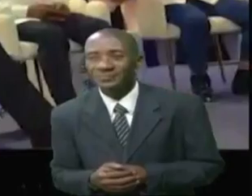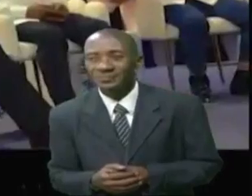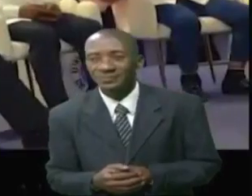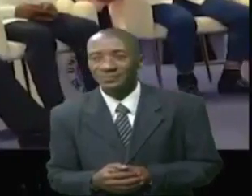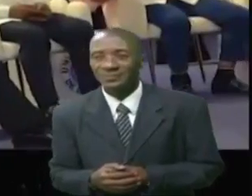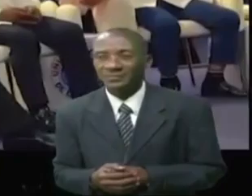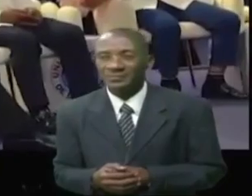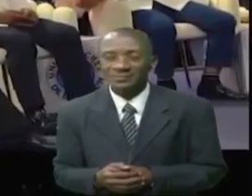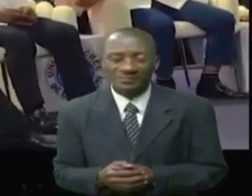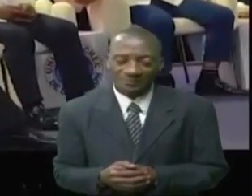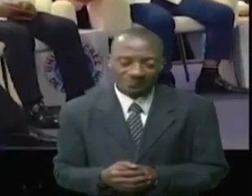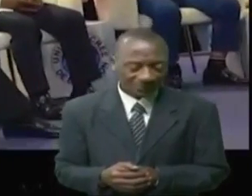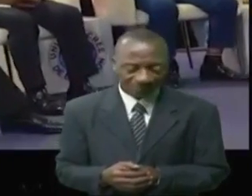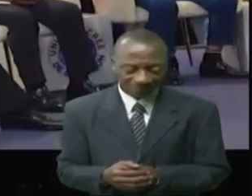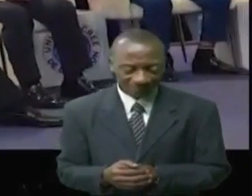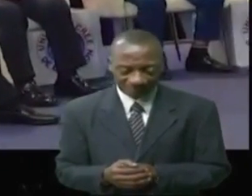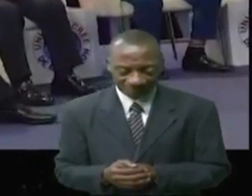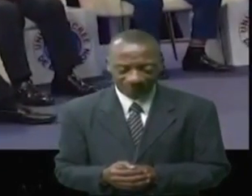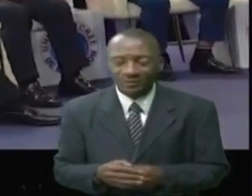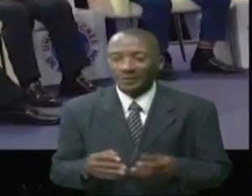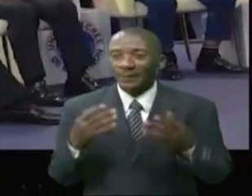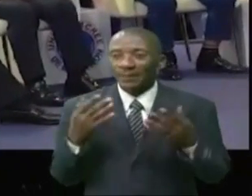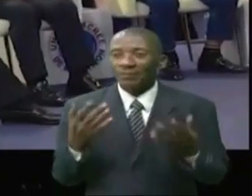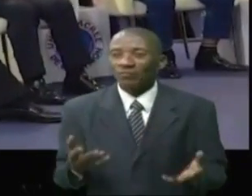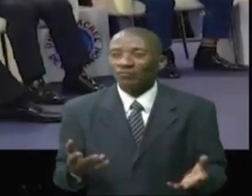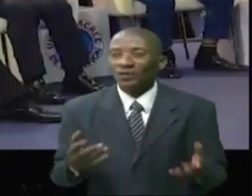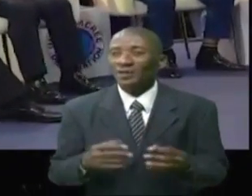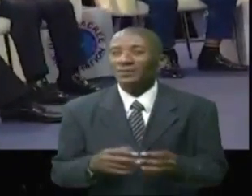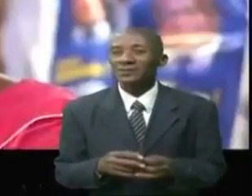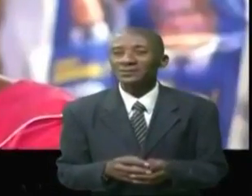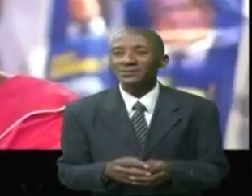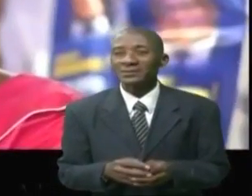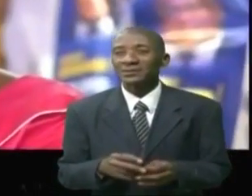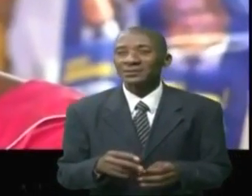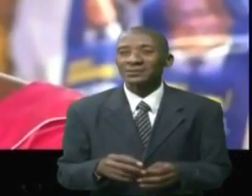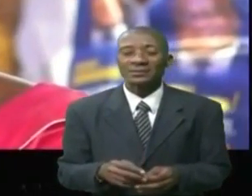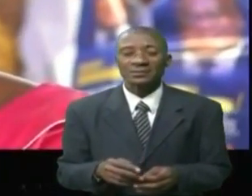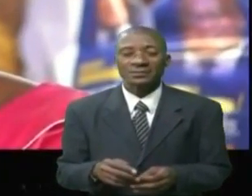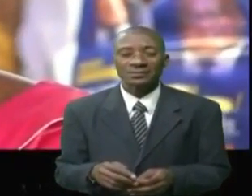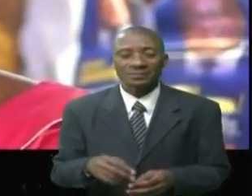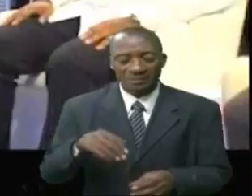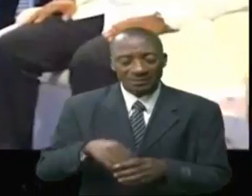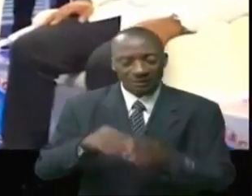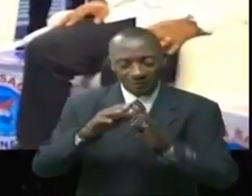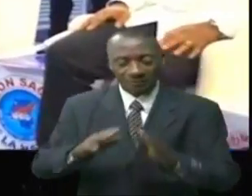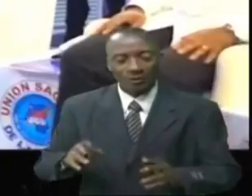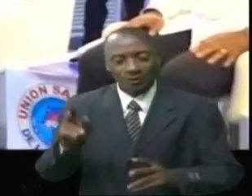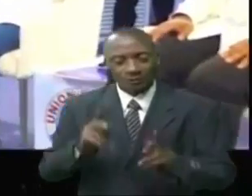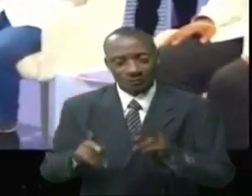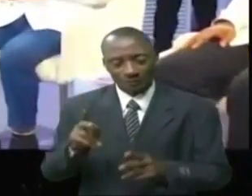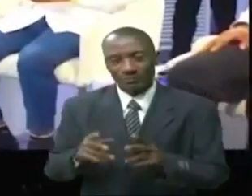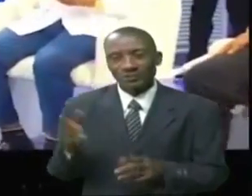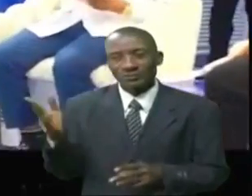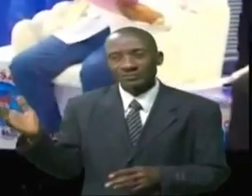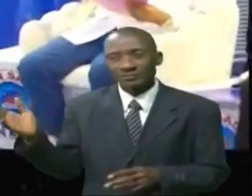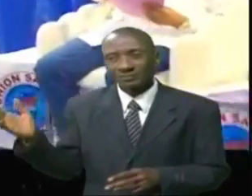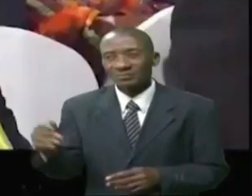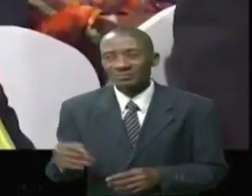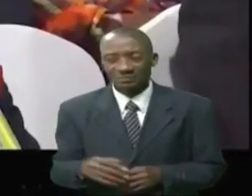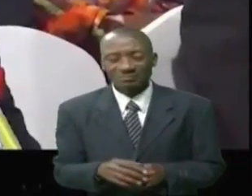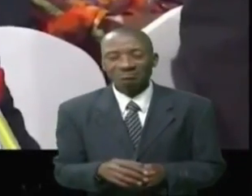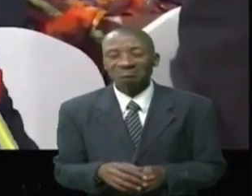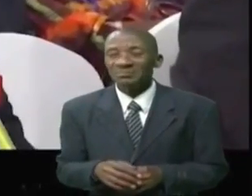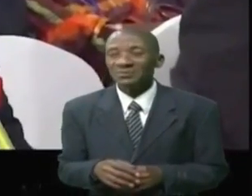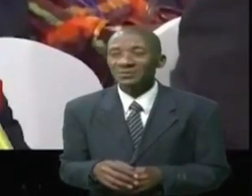Nation s'est tenu ce dimanche 1er octobre 2023 au Palais du Peuple. Il a réuni plusieurs partis